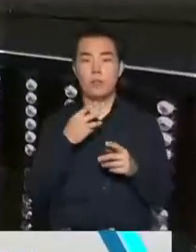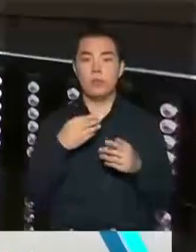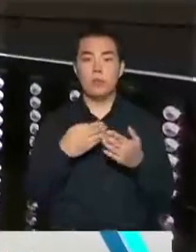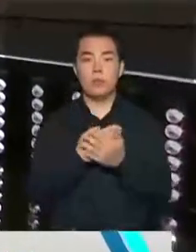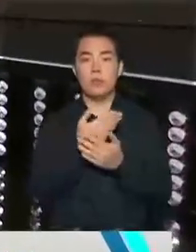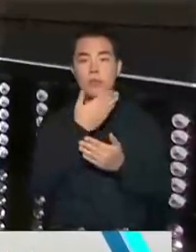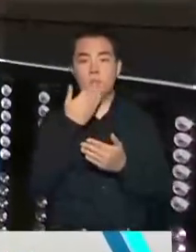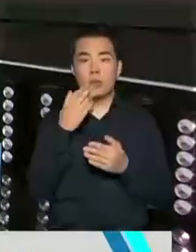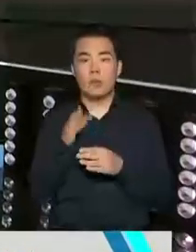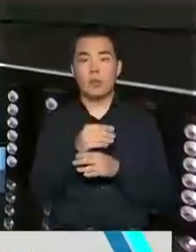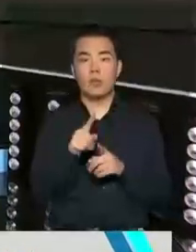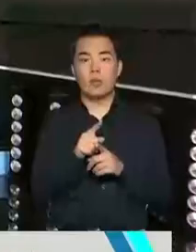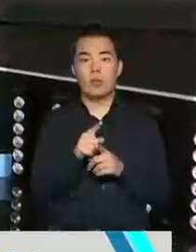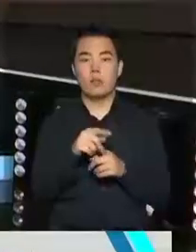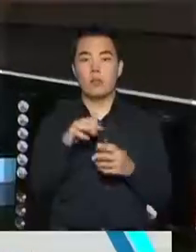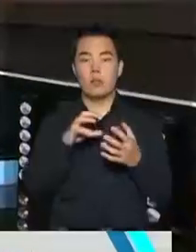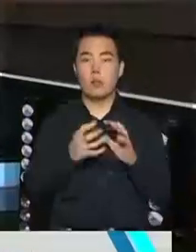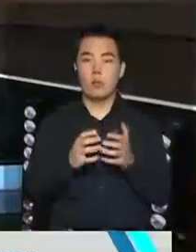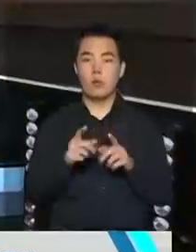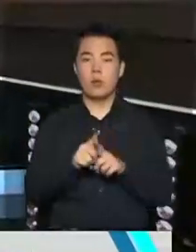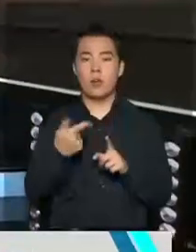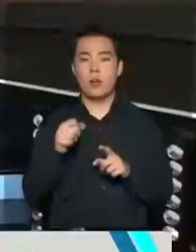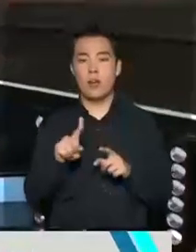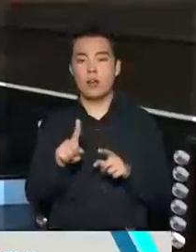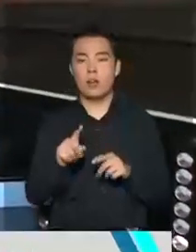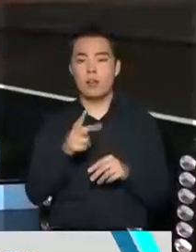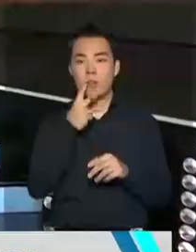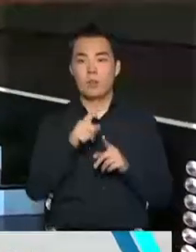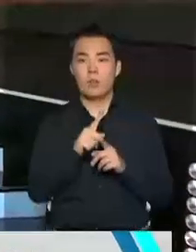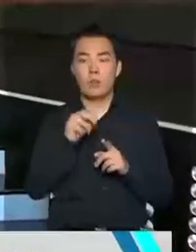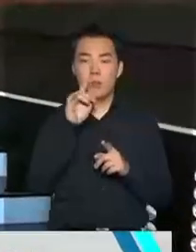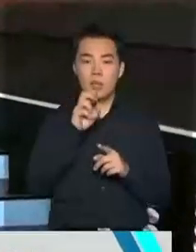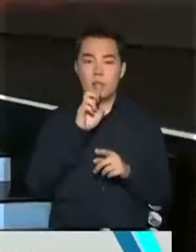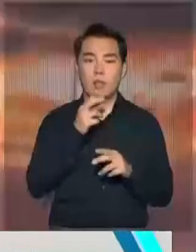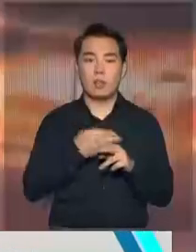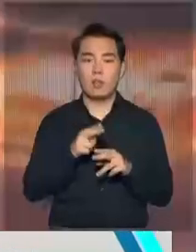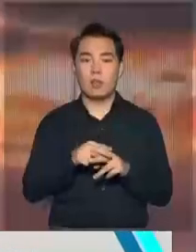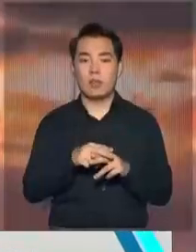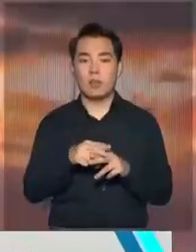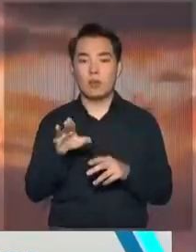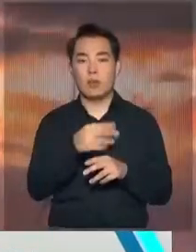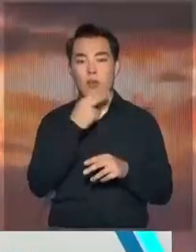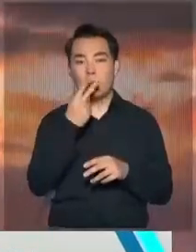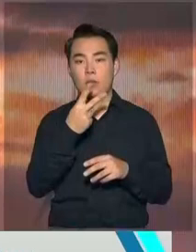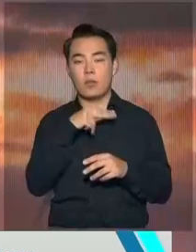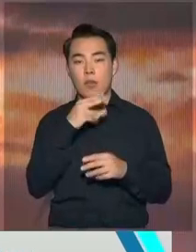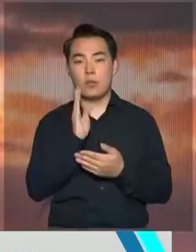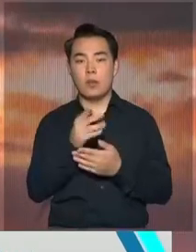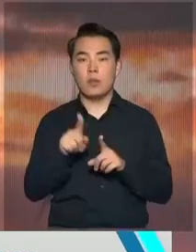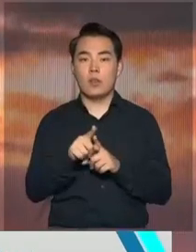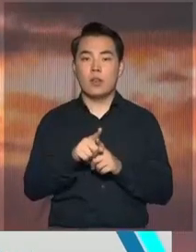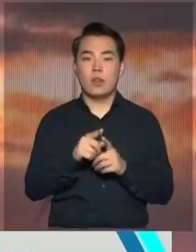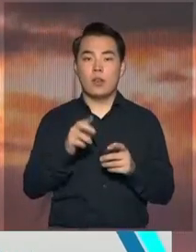жаңартылмайтын дәстүрлі отындар бар ғой, жаңағы көмір, газ, мазут, мұнай өнімдері, соларды пайдаланып оны еліміздегі